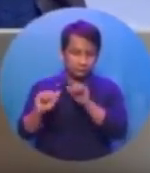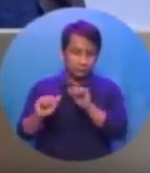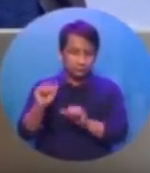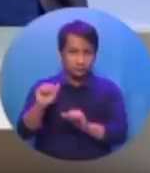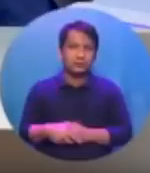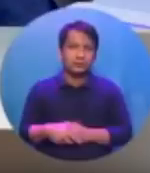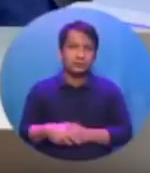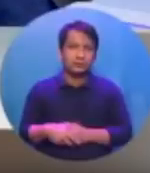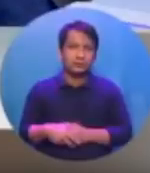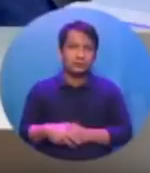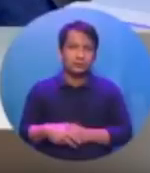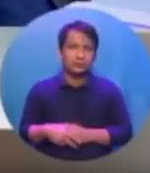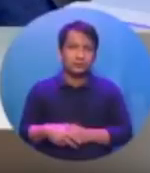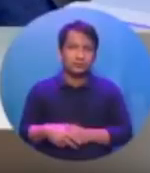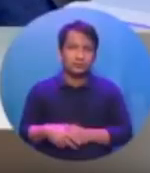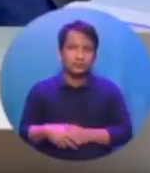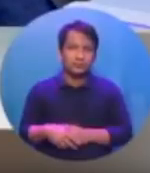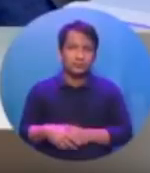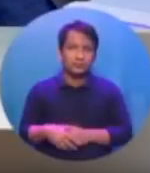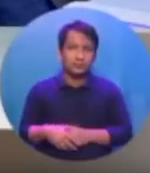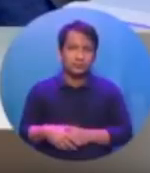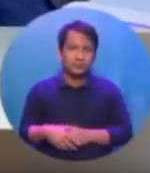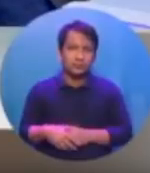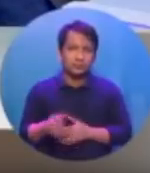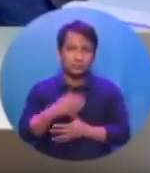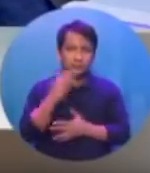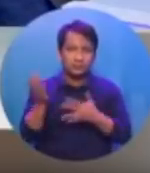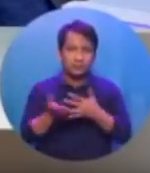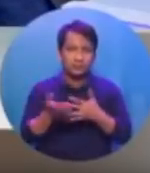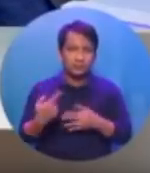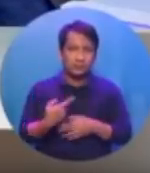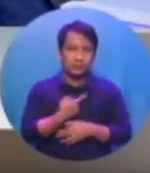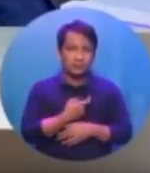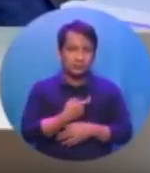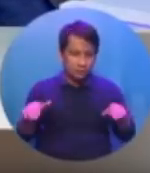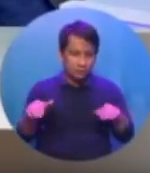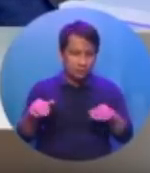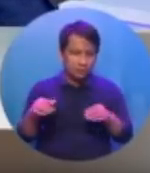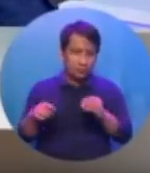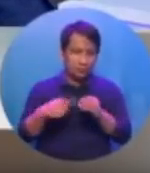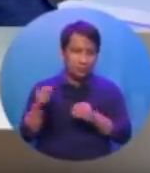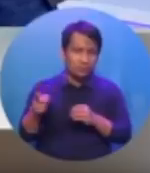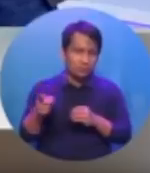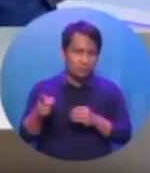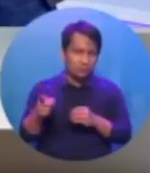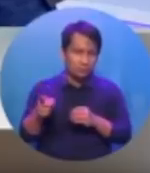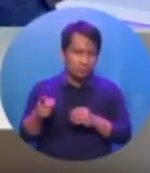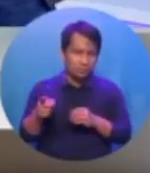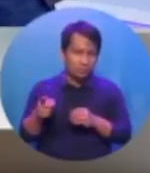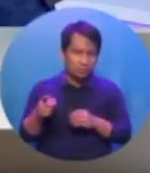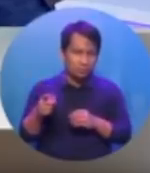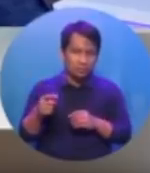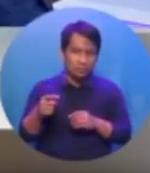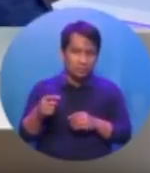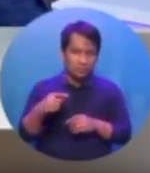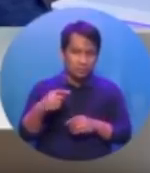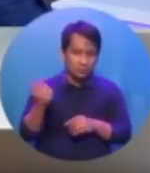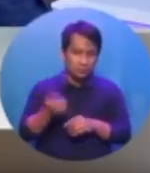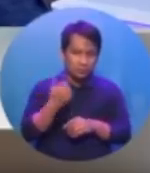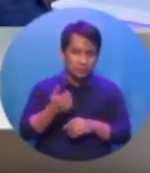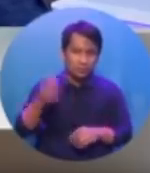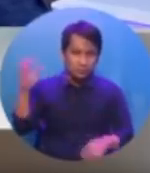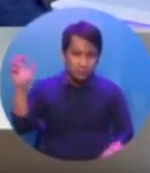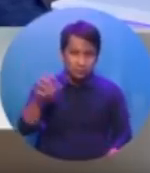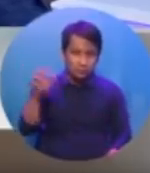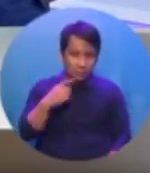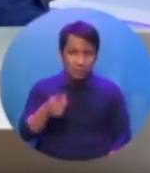assessment kung ano narapat? Ano lang po silang kaso kasi po, para po hindi po makapanagit sa kapatid po kasi yung anak ko nga daw eh, ba